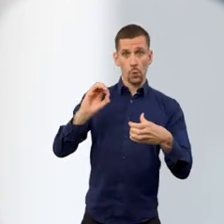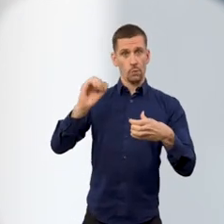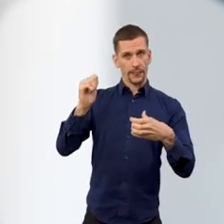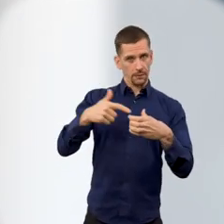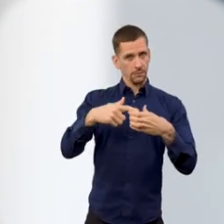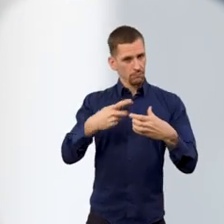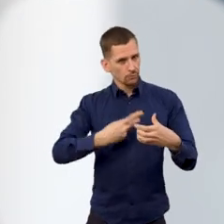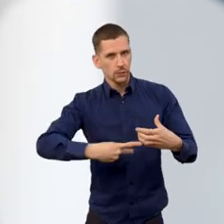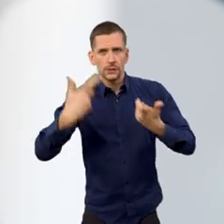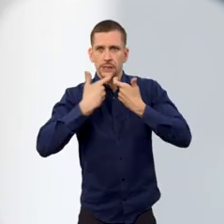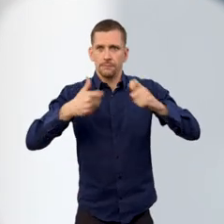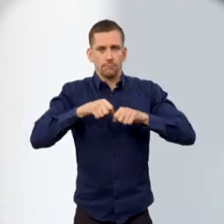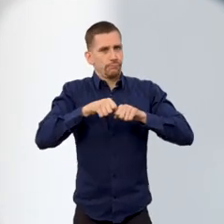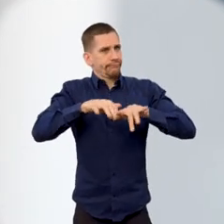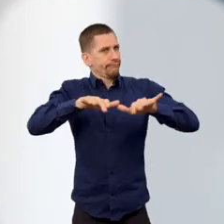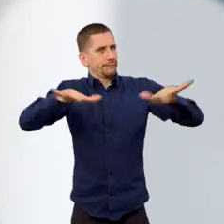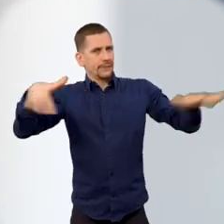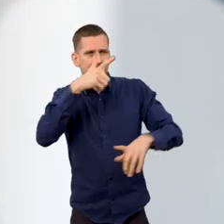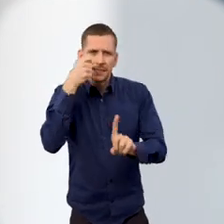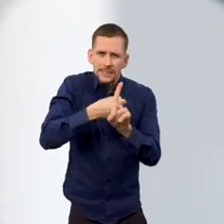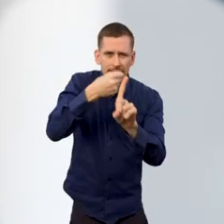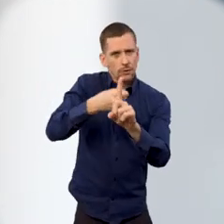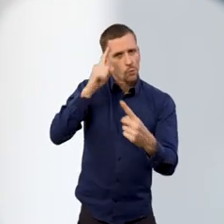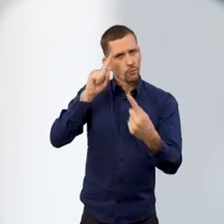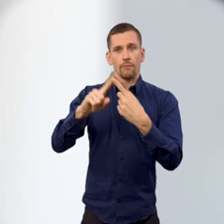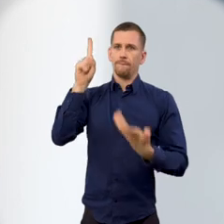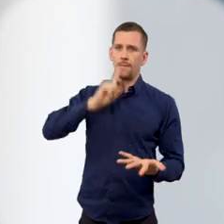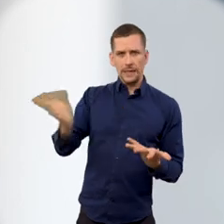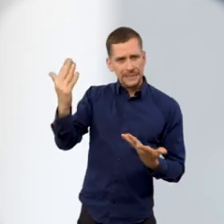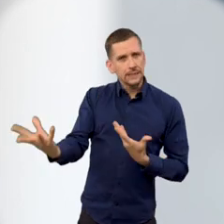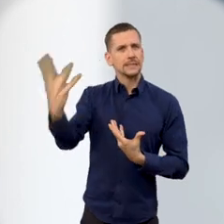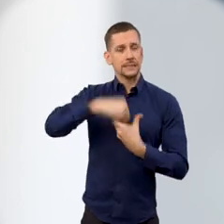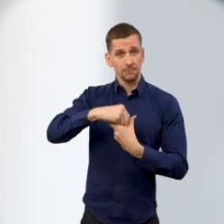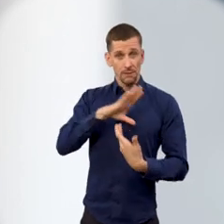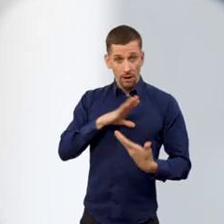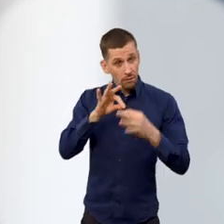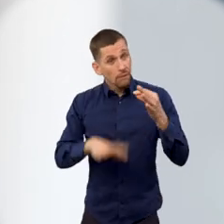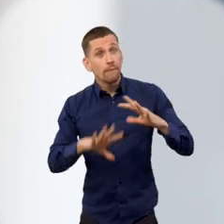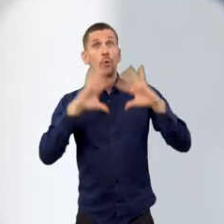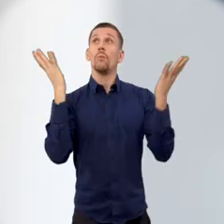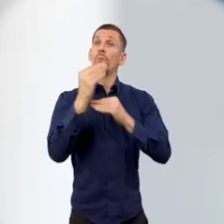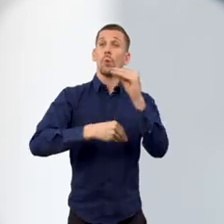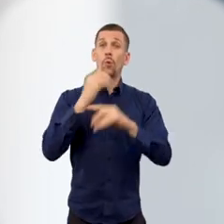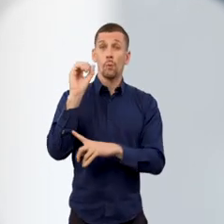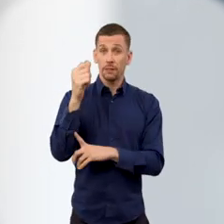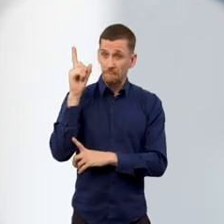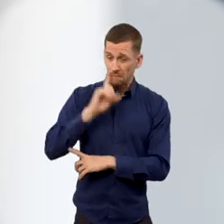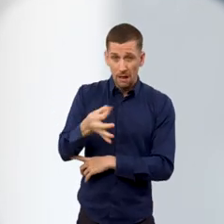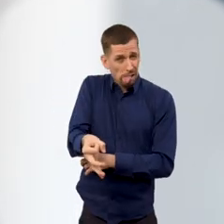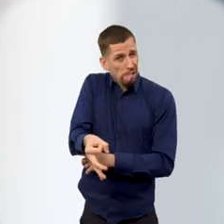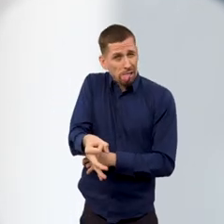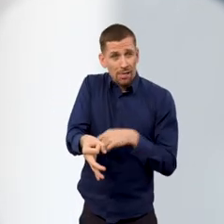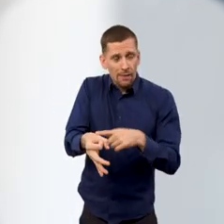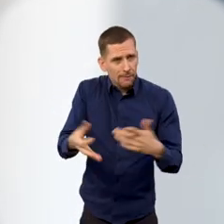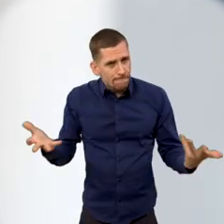filles dans les formations est encore assez minoritaire. Les femmes ne représentent que 23% des métiers du numérique. Et encore, ça